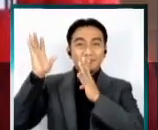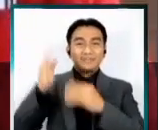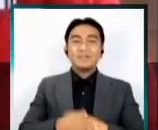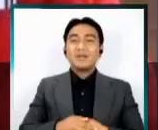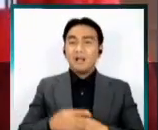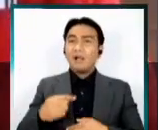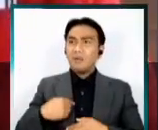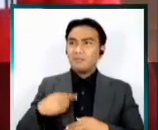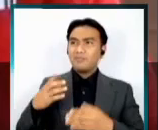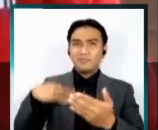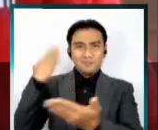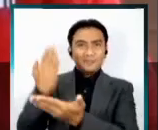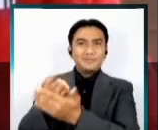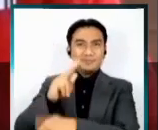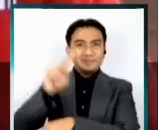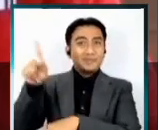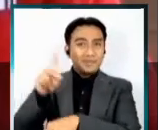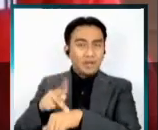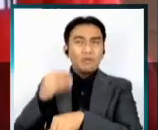masyado mahirap mag-uwi,